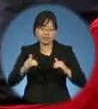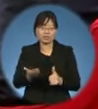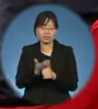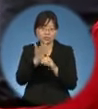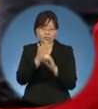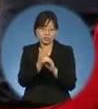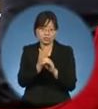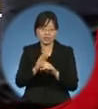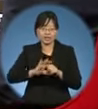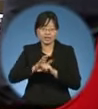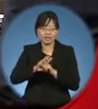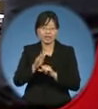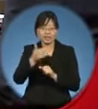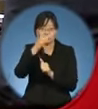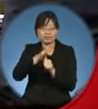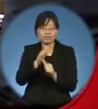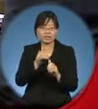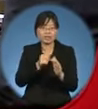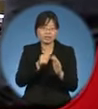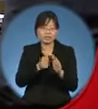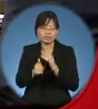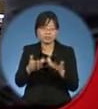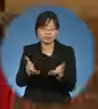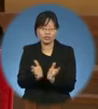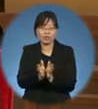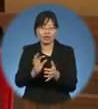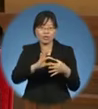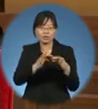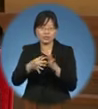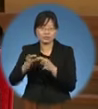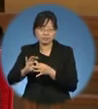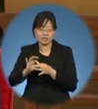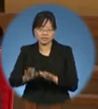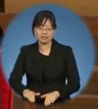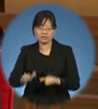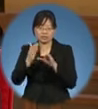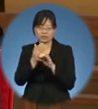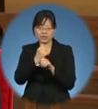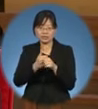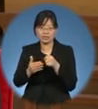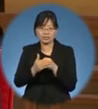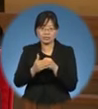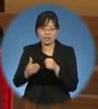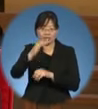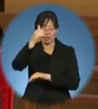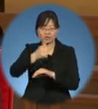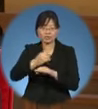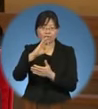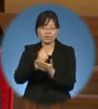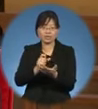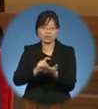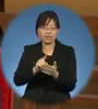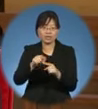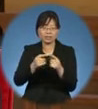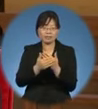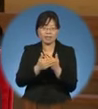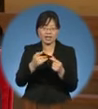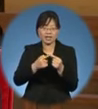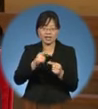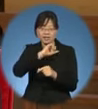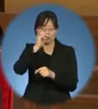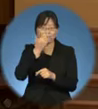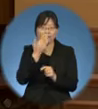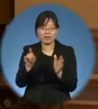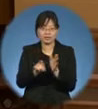이게 또 세계 청소년 선수권 올림픽 이런 식으로 또 커가고 네. 결국은 월드컵 재패까지 그렇죠. 이렇게 갈 수